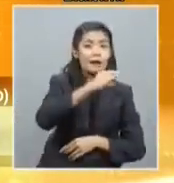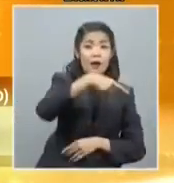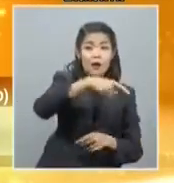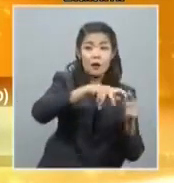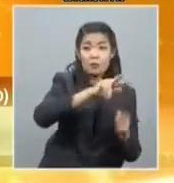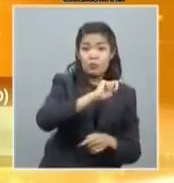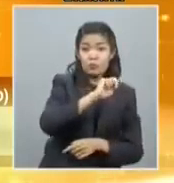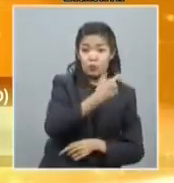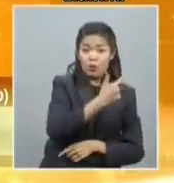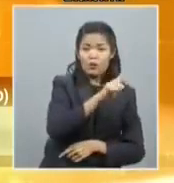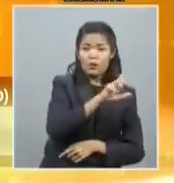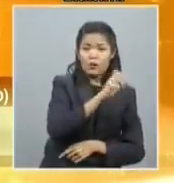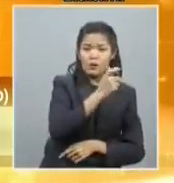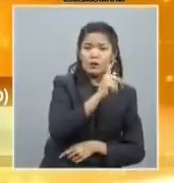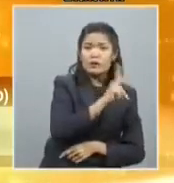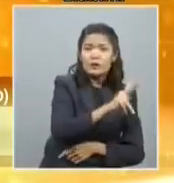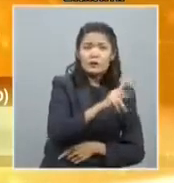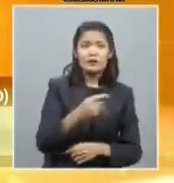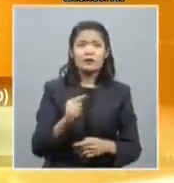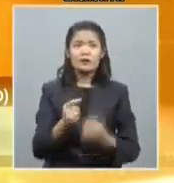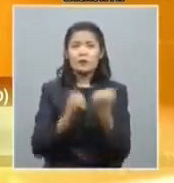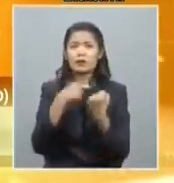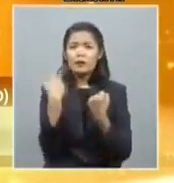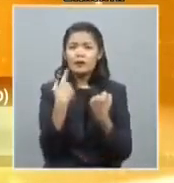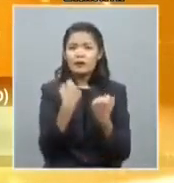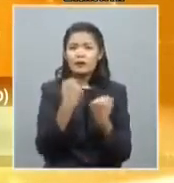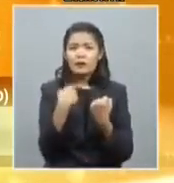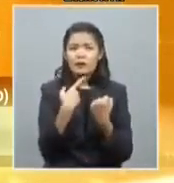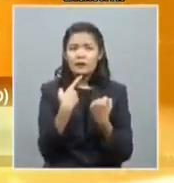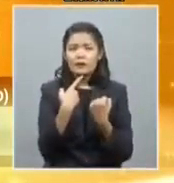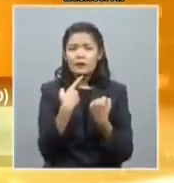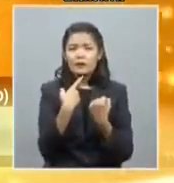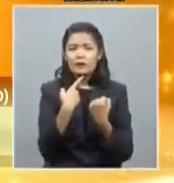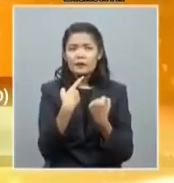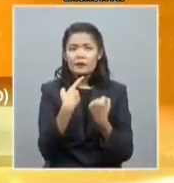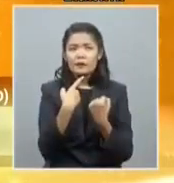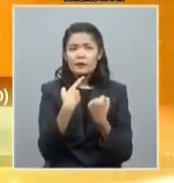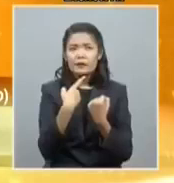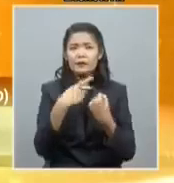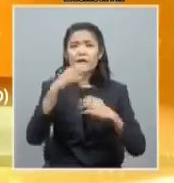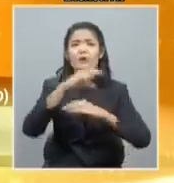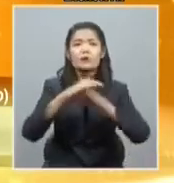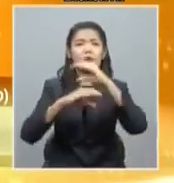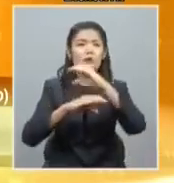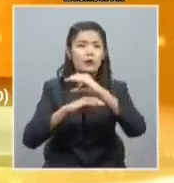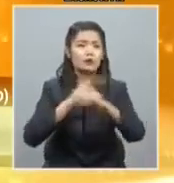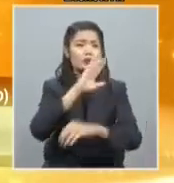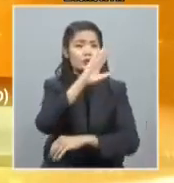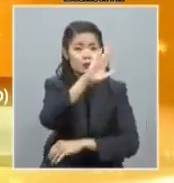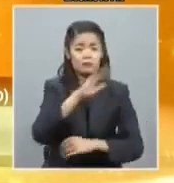ไม้ท่อนนี้อยู ่ยกขึ้นรถใครครับเนี่ย ขึ้นมาในโครงการปิดทองหลังพระครับขึ้นมาท